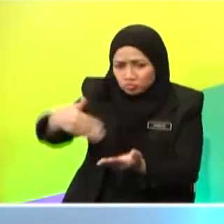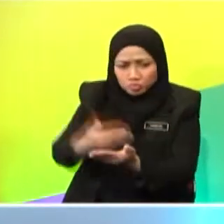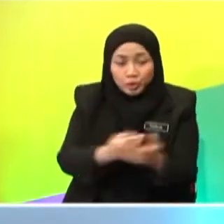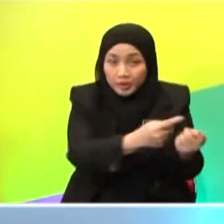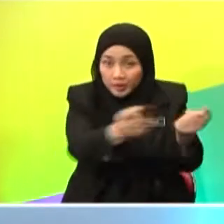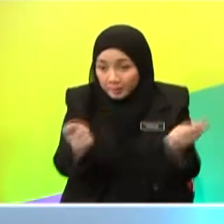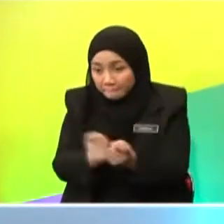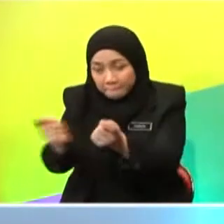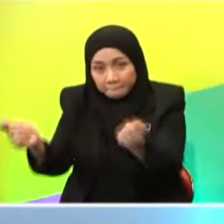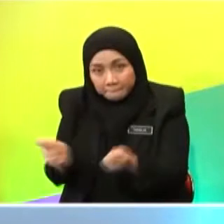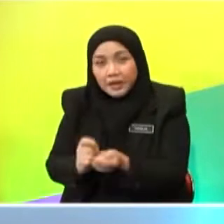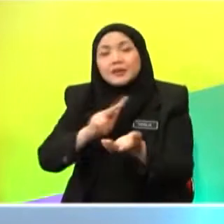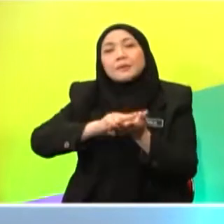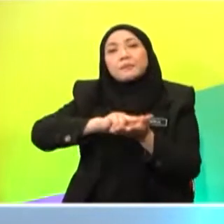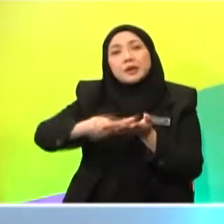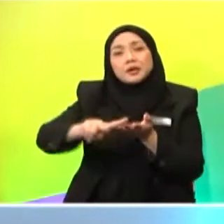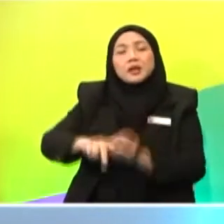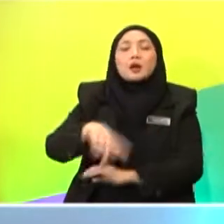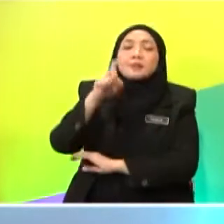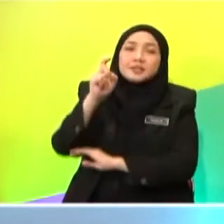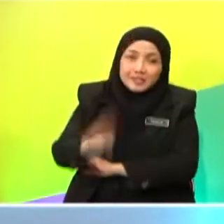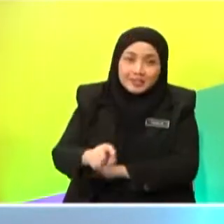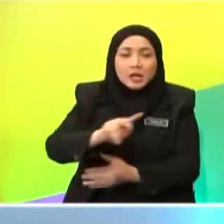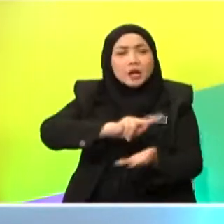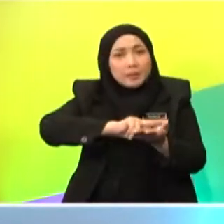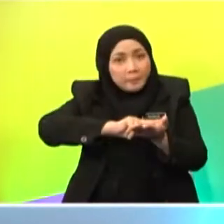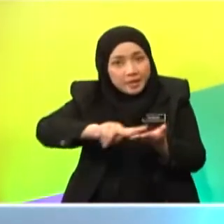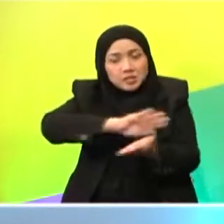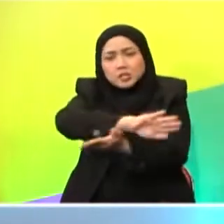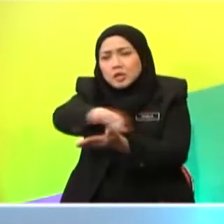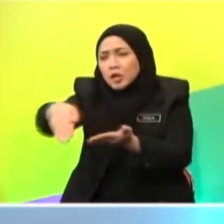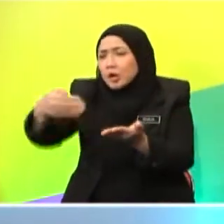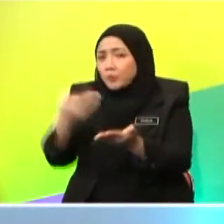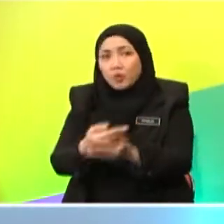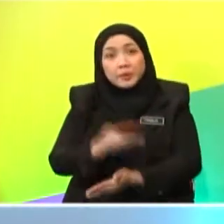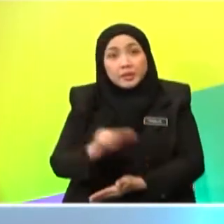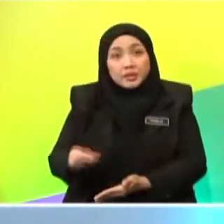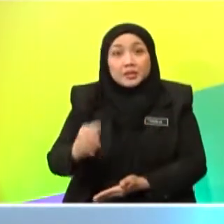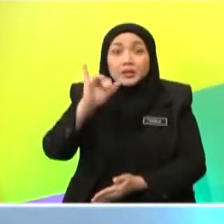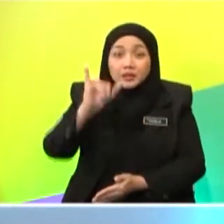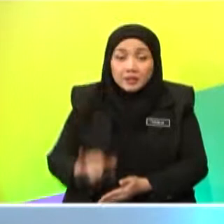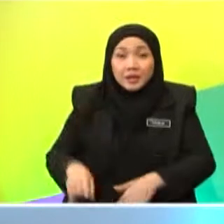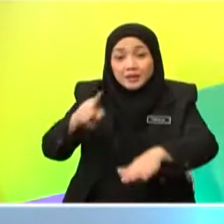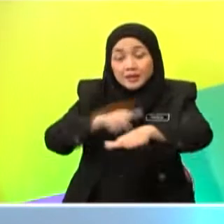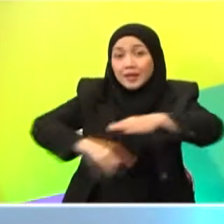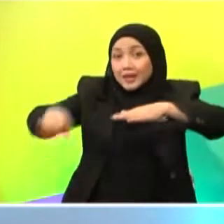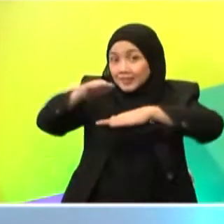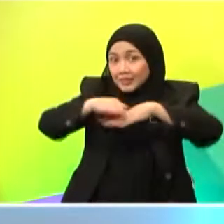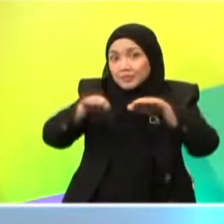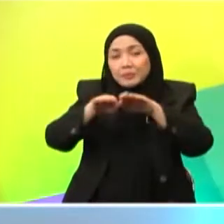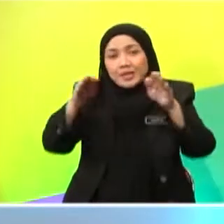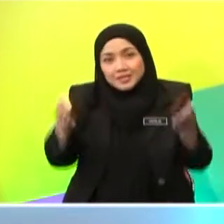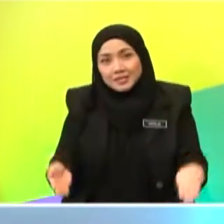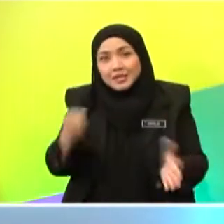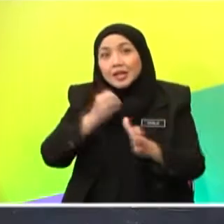Maksudnya kita kena gempa semua pola benda atau objek yang ada di atas meja ataupun di lantai masuk ke dalam